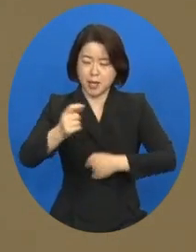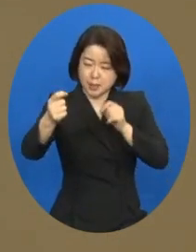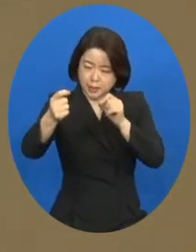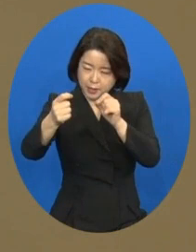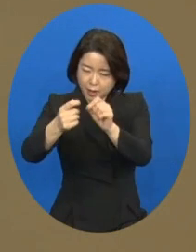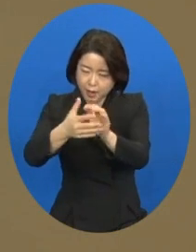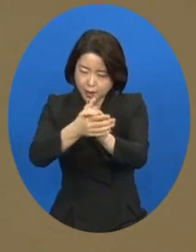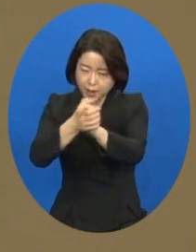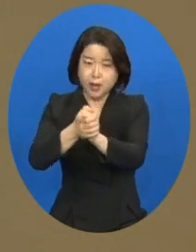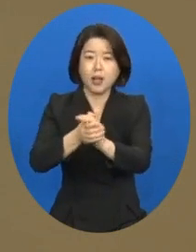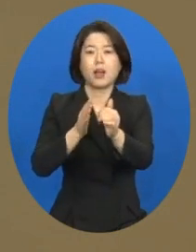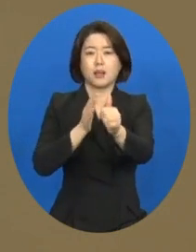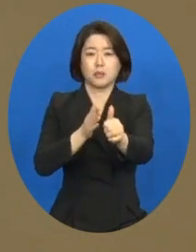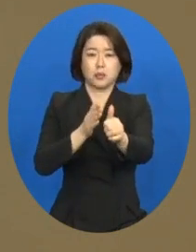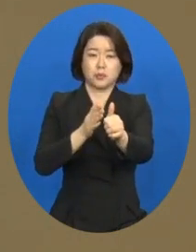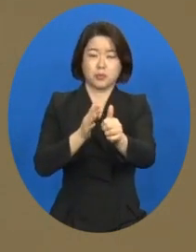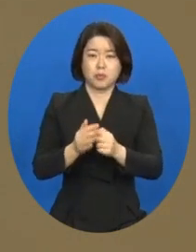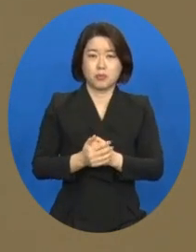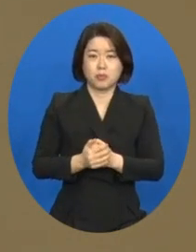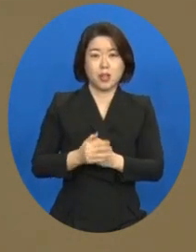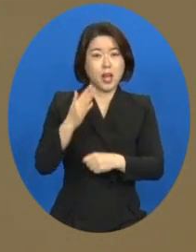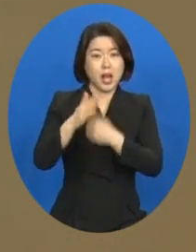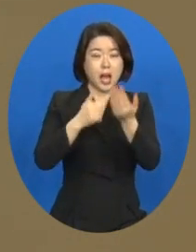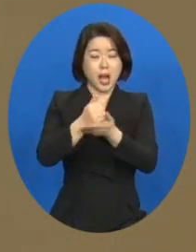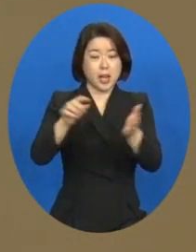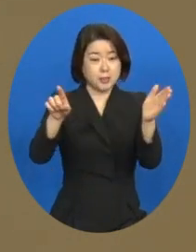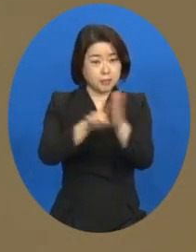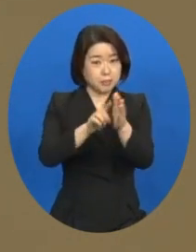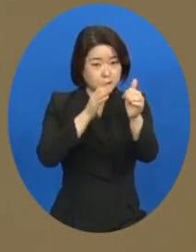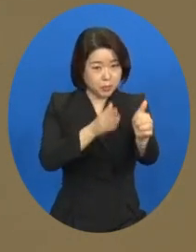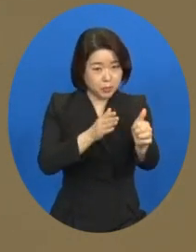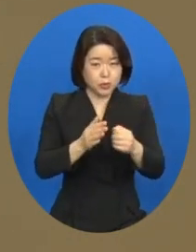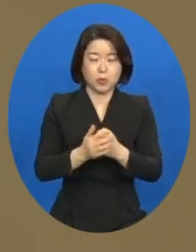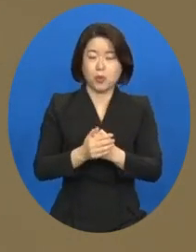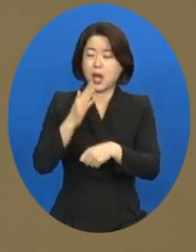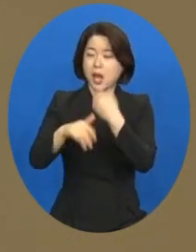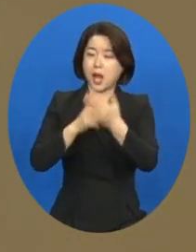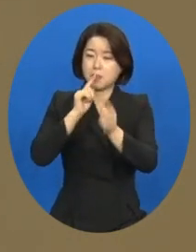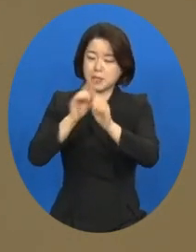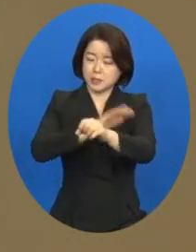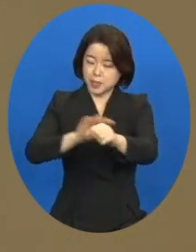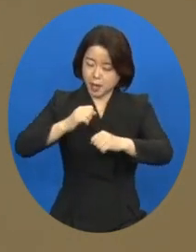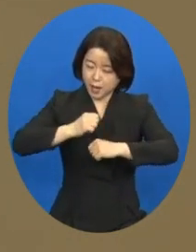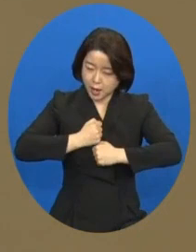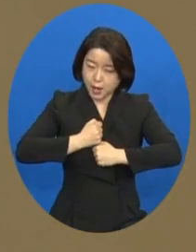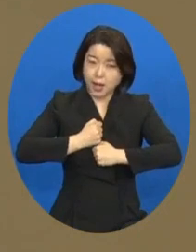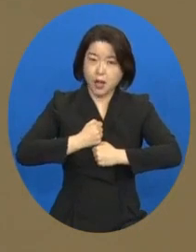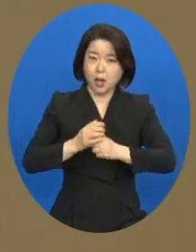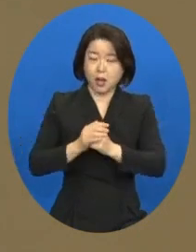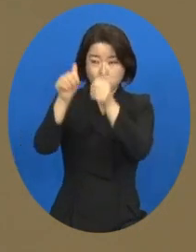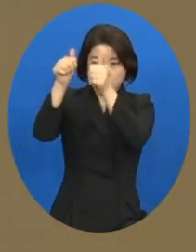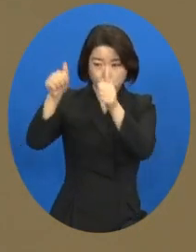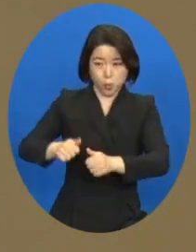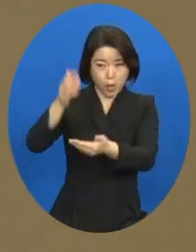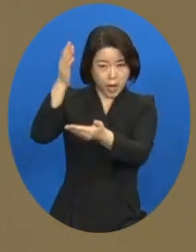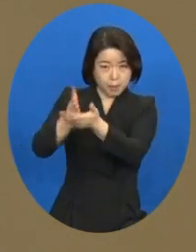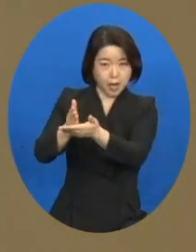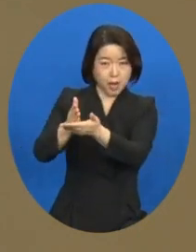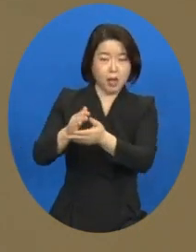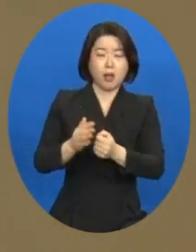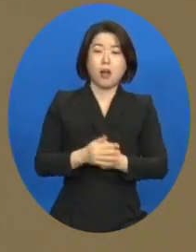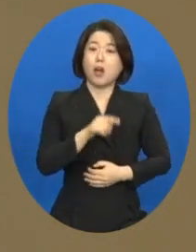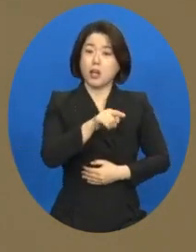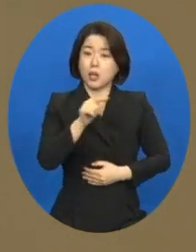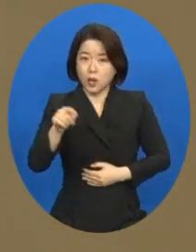하십시오. 자, 하나님을 믿으십시오. 하나님의 말씀을 잘 지키십시오. 우상 숭배하지 마십시오. 이런 거